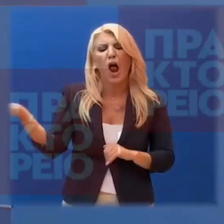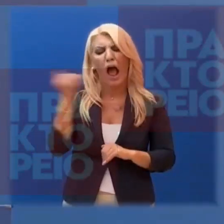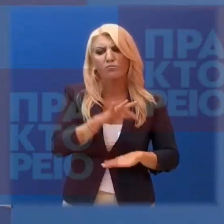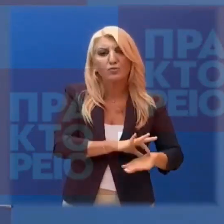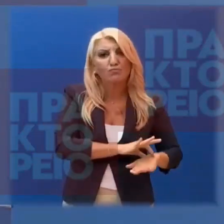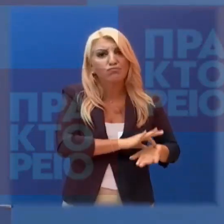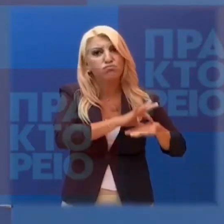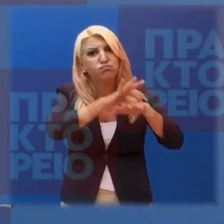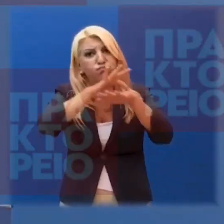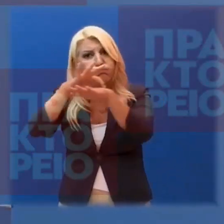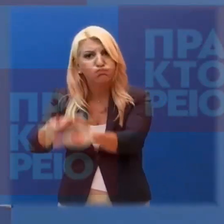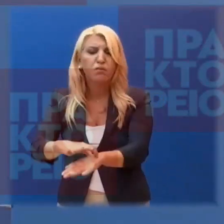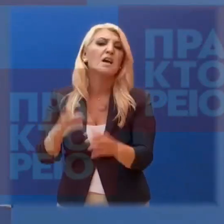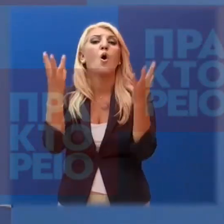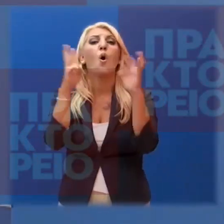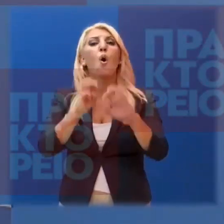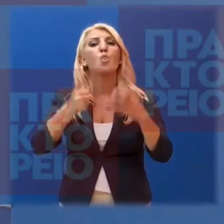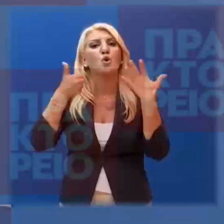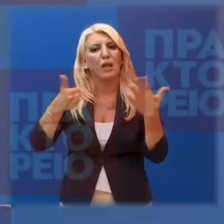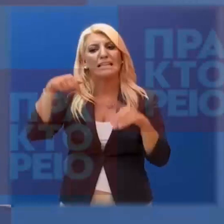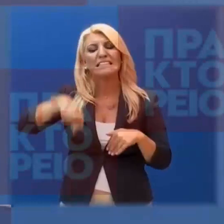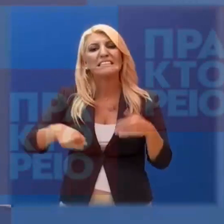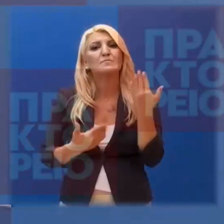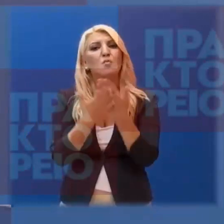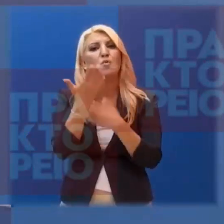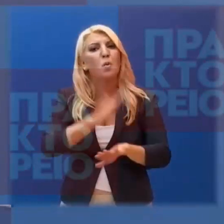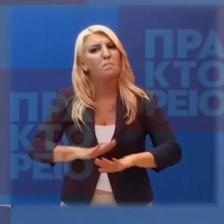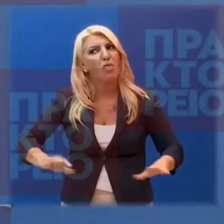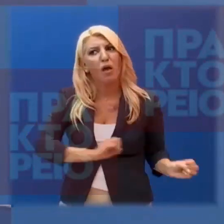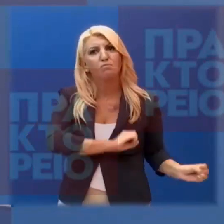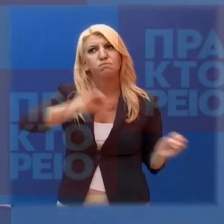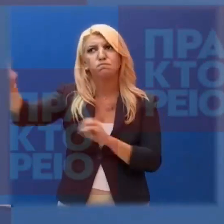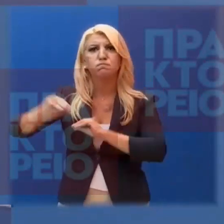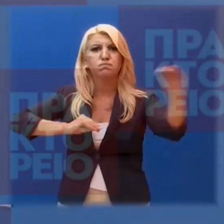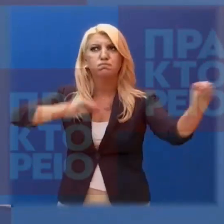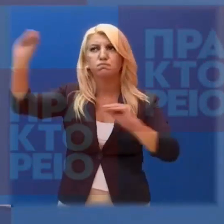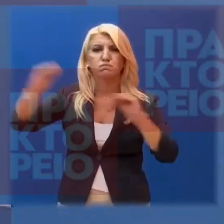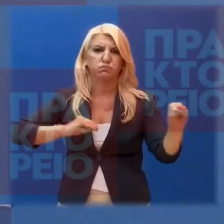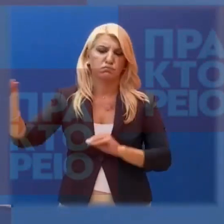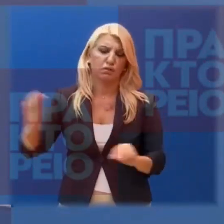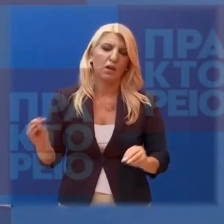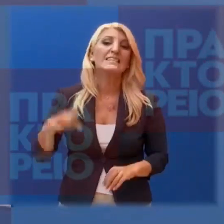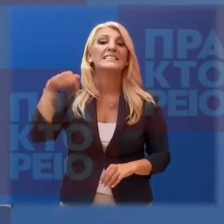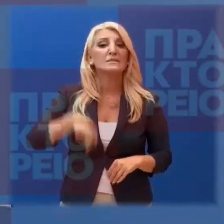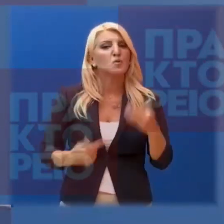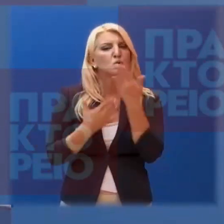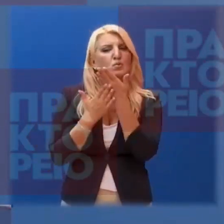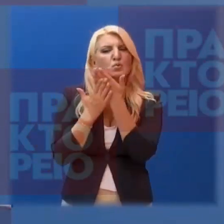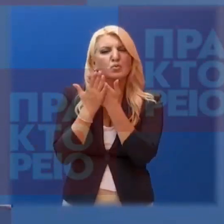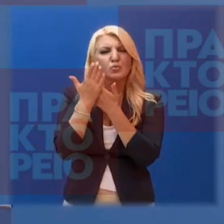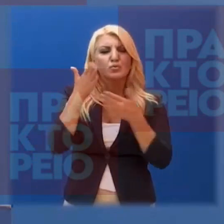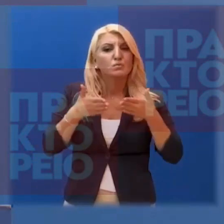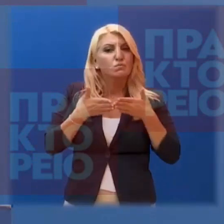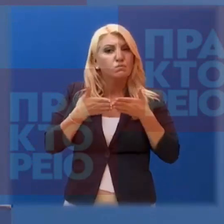από 86 ανήλικα να πραγματοποιείται σήμερα το πρωί. Επιπλέον, είχε καταπλέψει από τα ξημερώματα πλοίο για